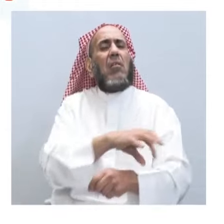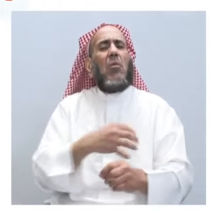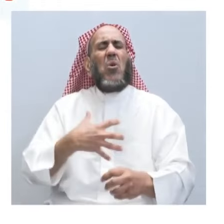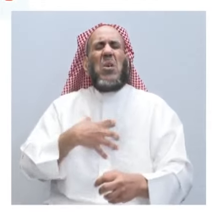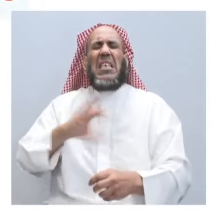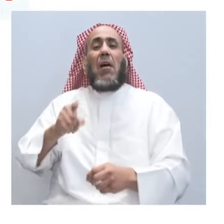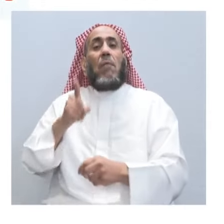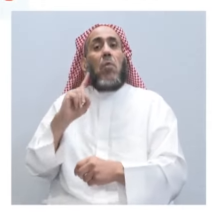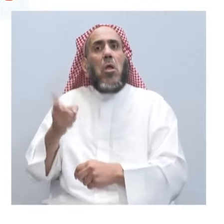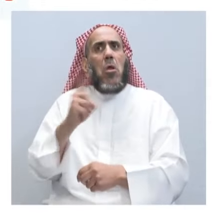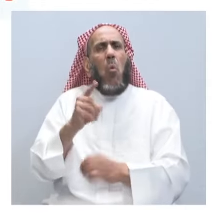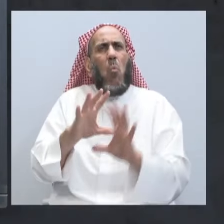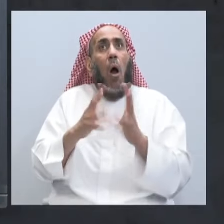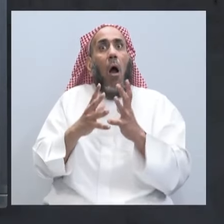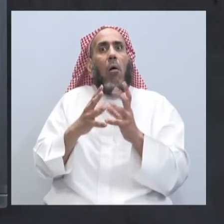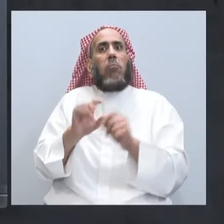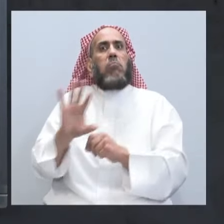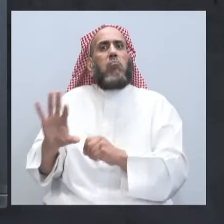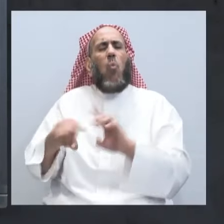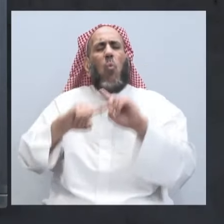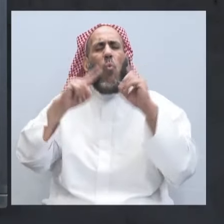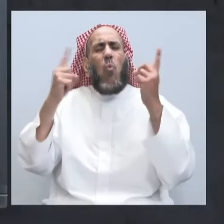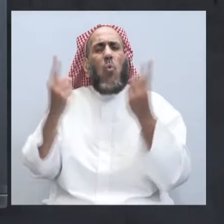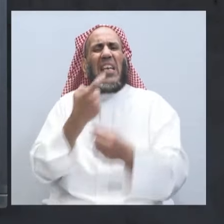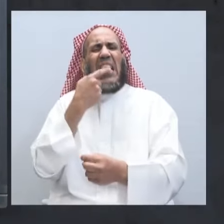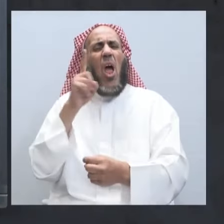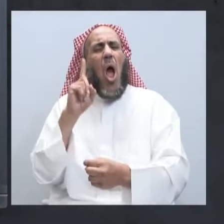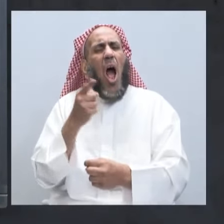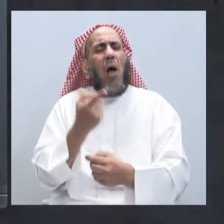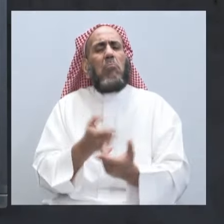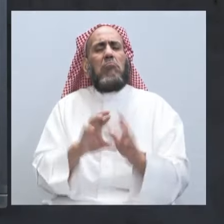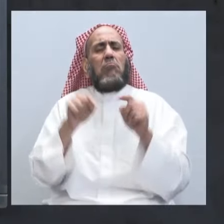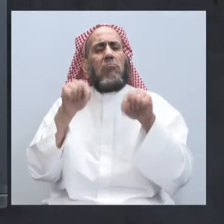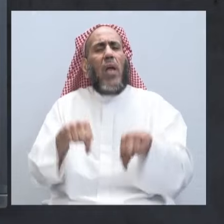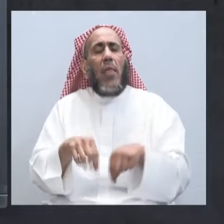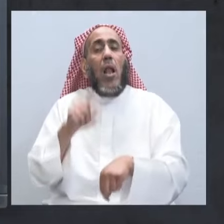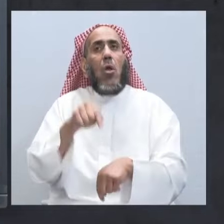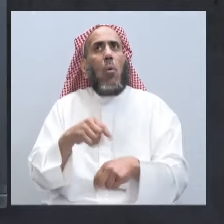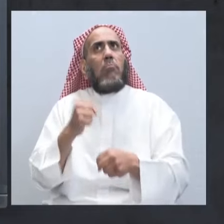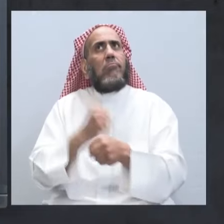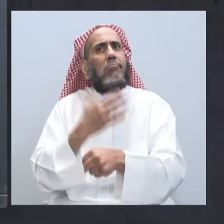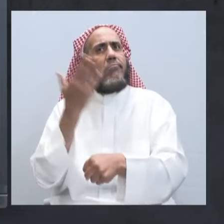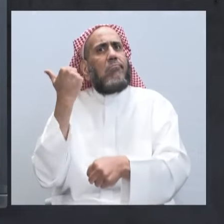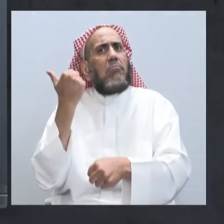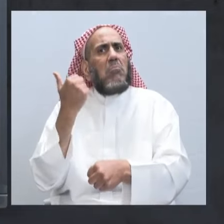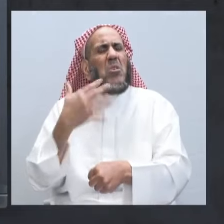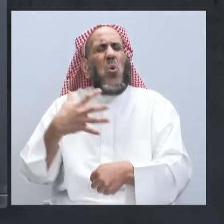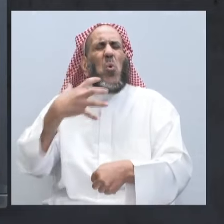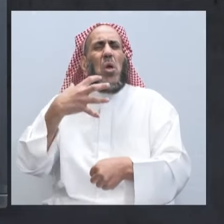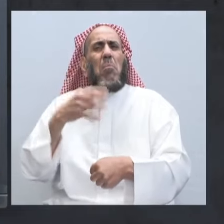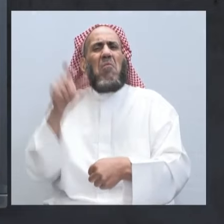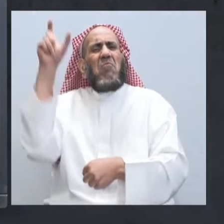امم بذلك اليوم في كل عام يعني في هذا اليوم حصلت مصيبه لسم من